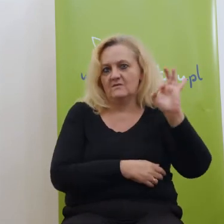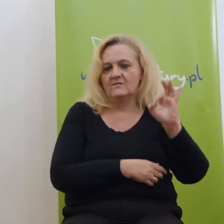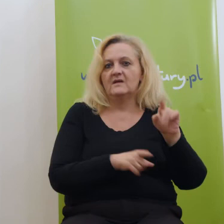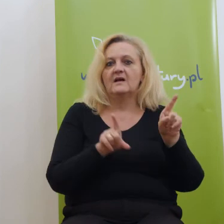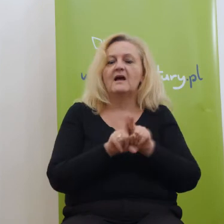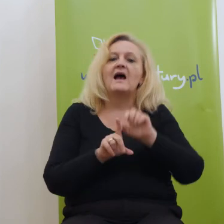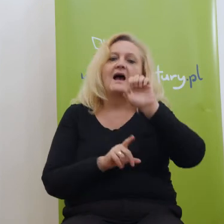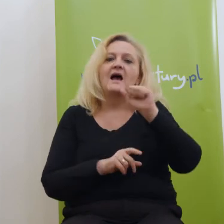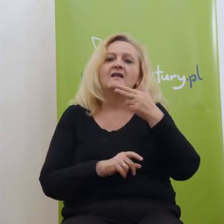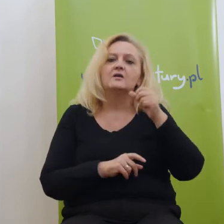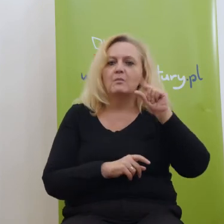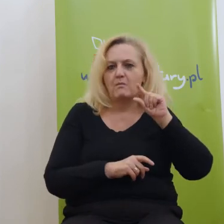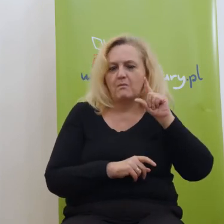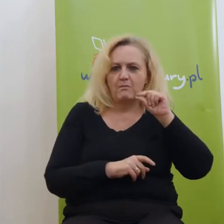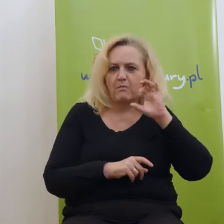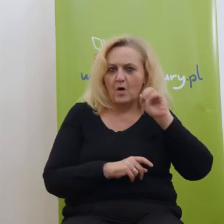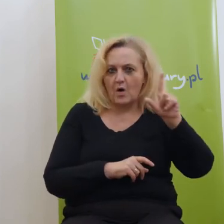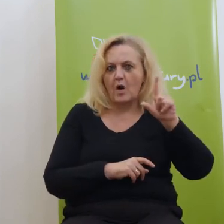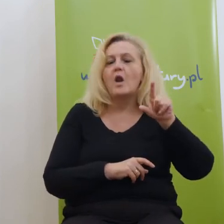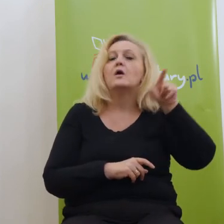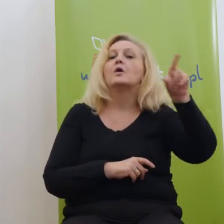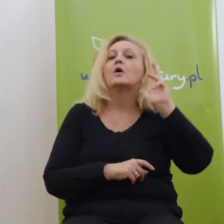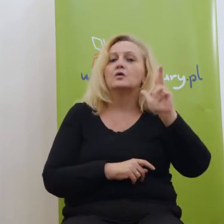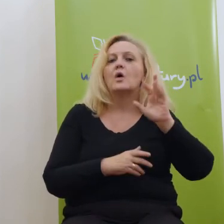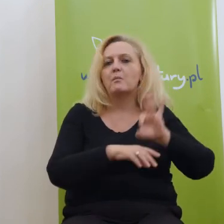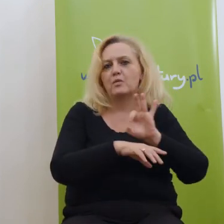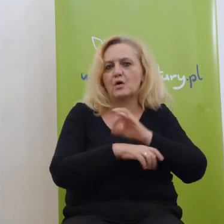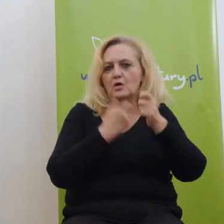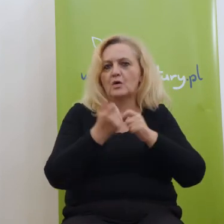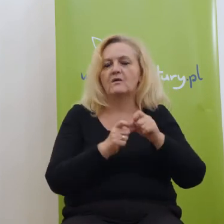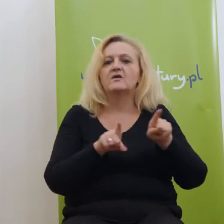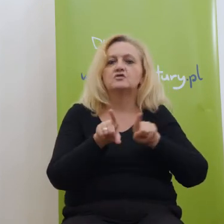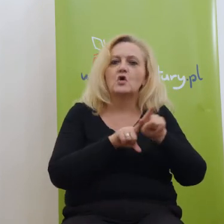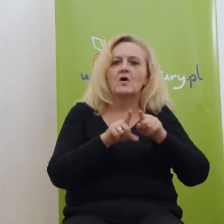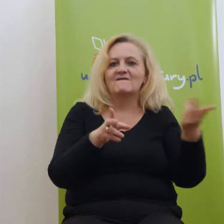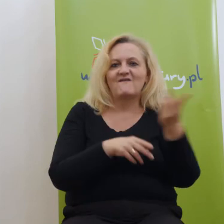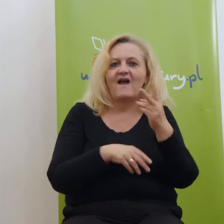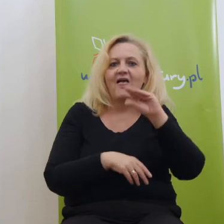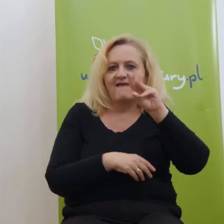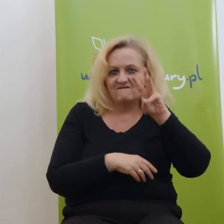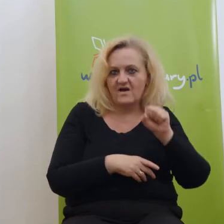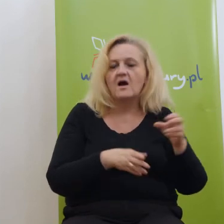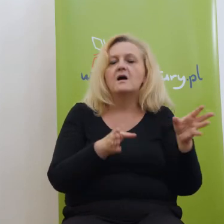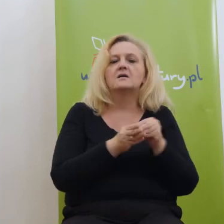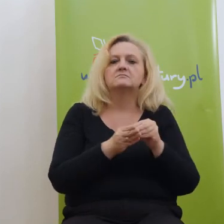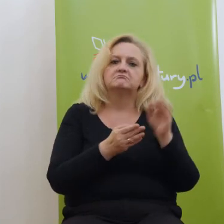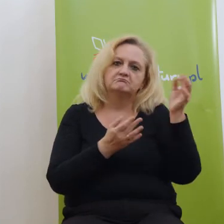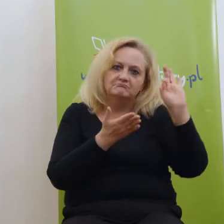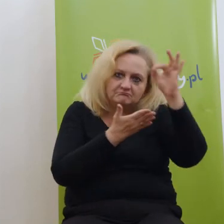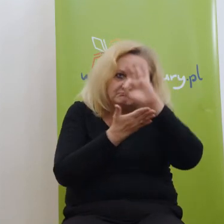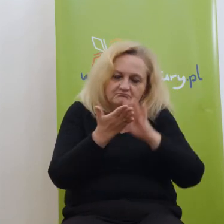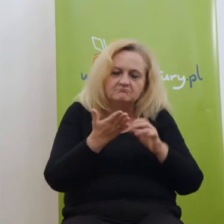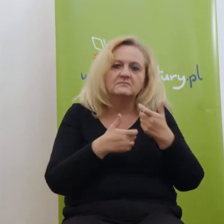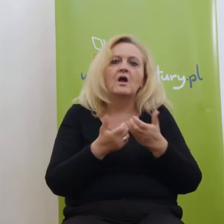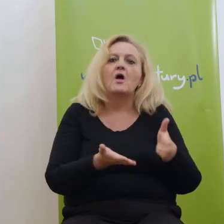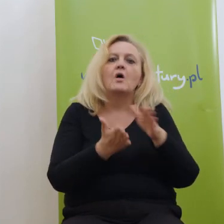Ani Pol, która tę okładkę zaprojektowała, która razem ze swoją siostrą Ewą ją wyszyła, bo tak jak mówiłam,